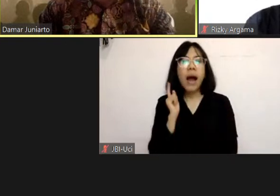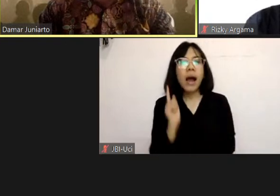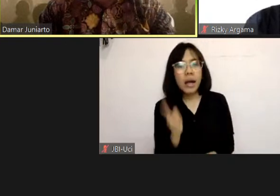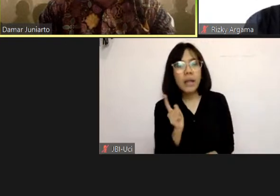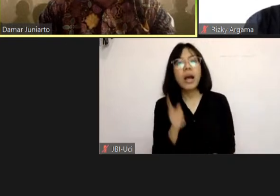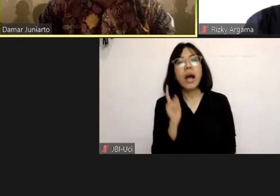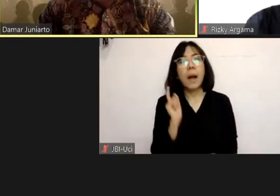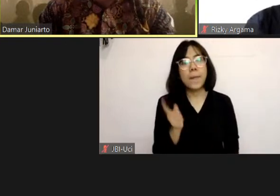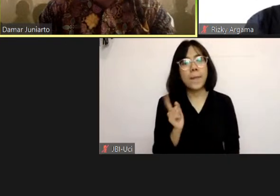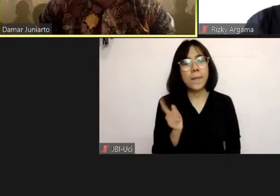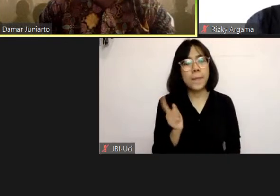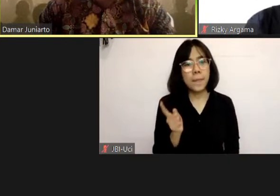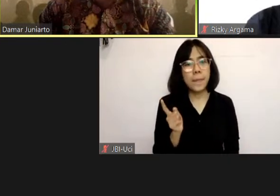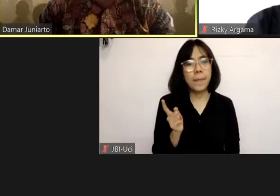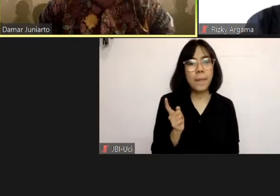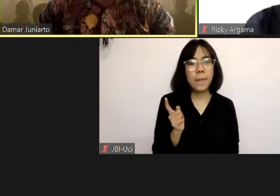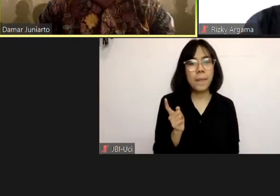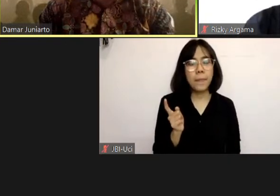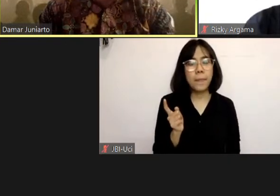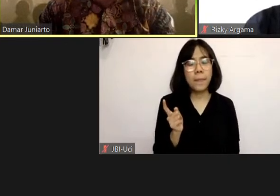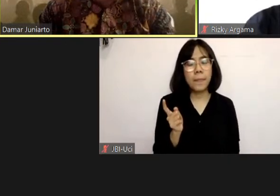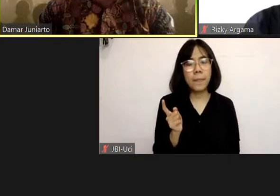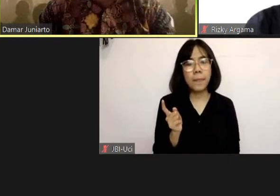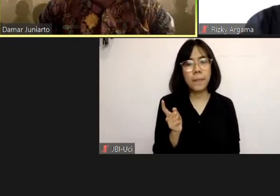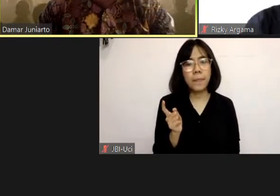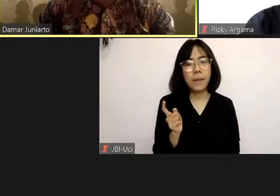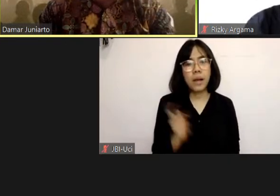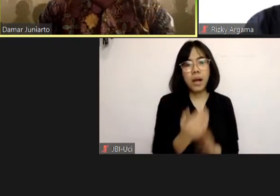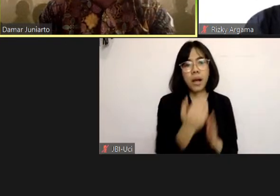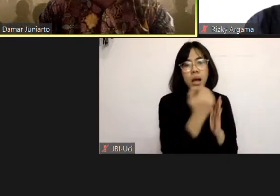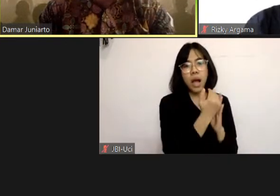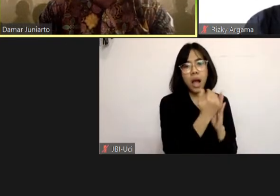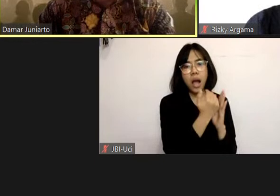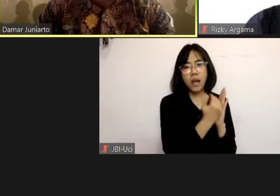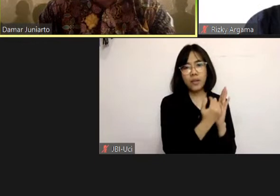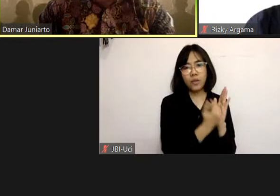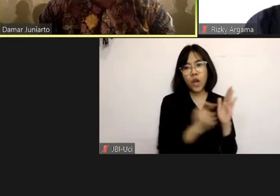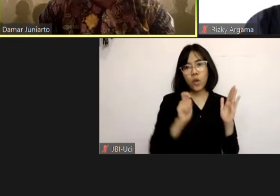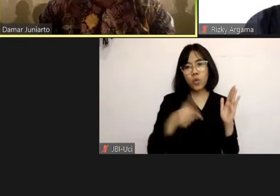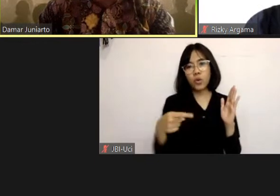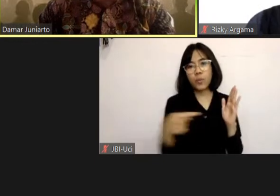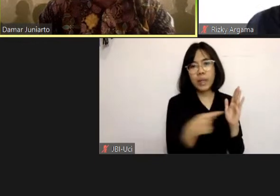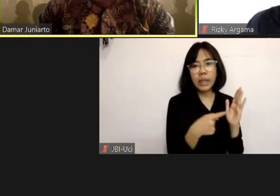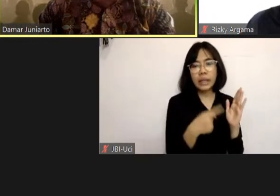bahwa perangkat hukum menjadi cara baru bagi